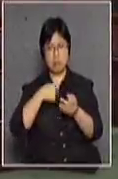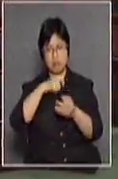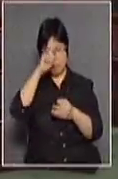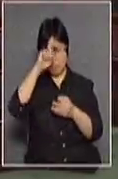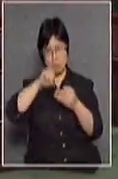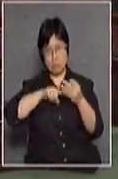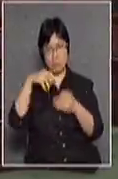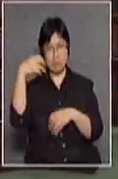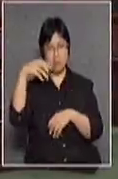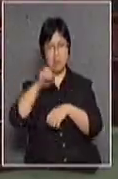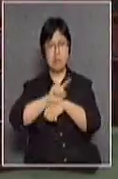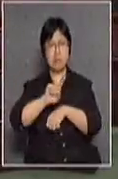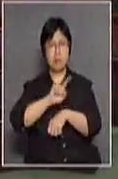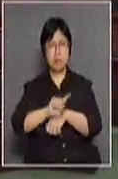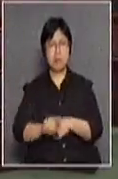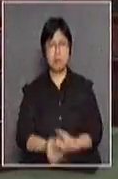表決，表決鐘響一分鐘。